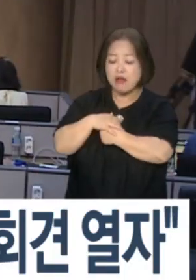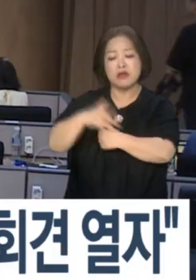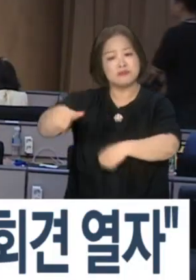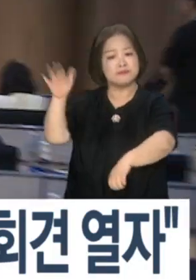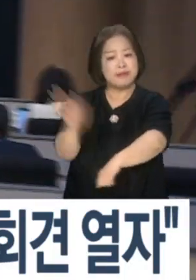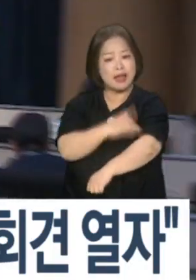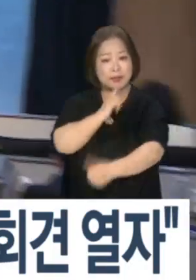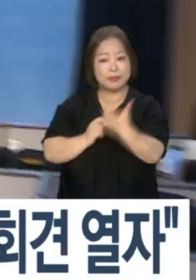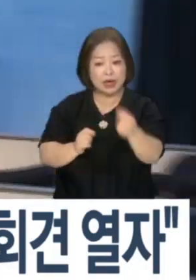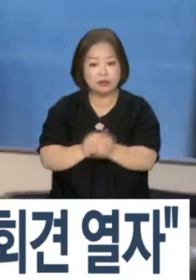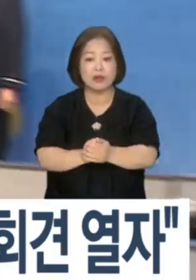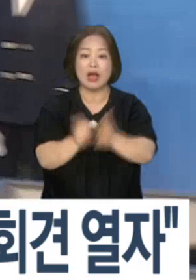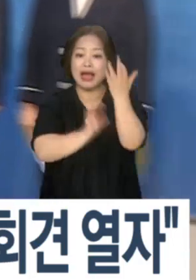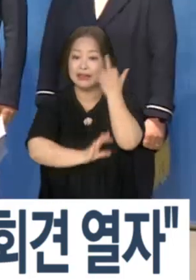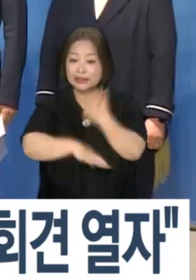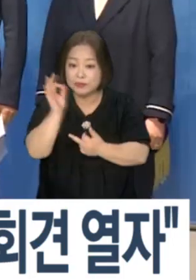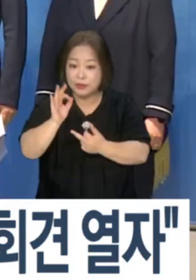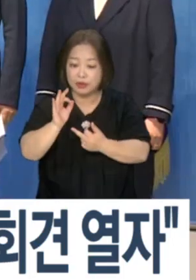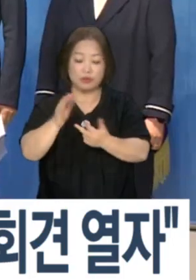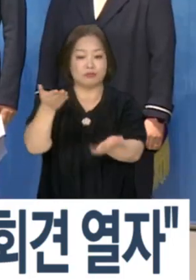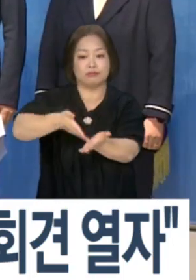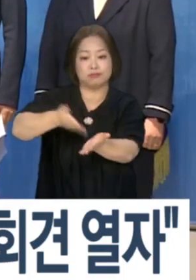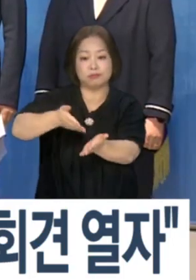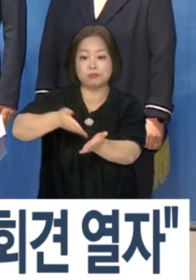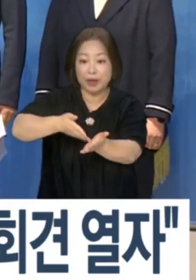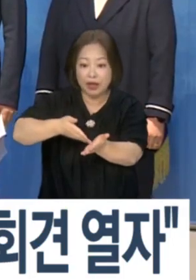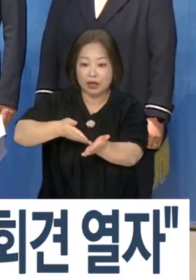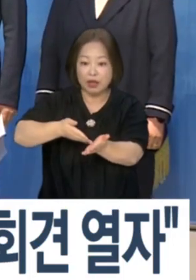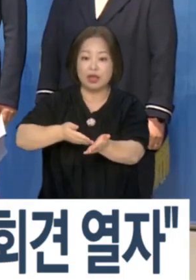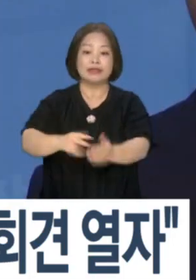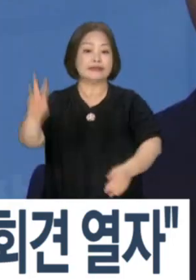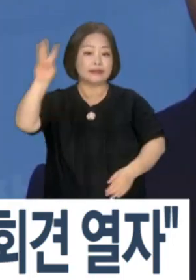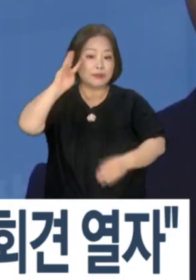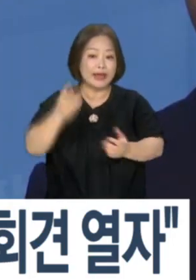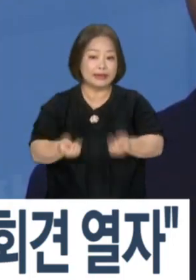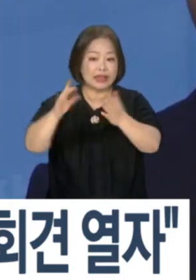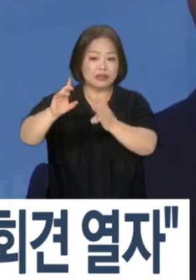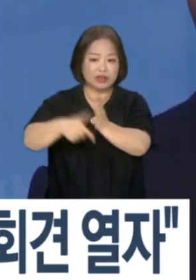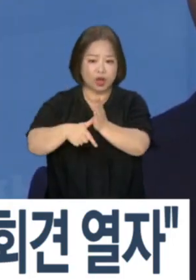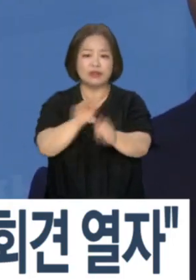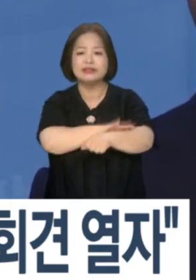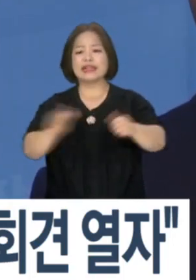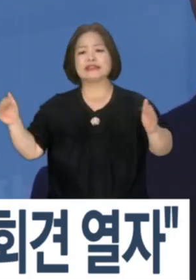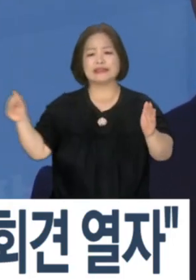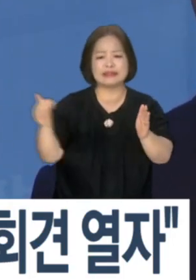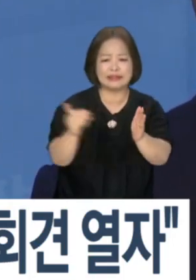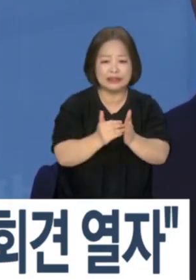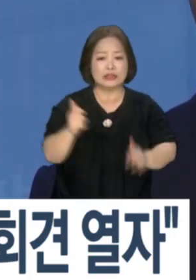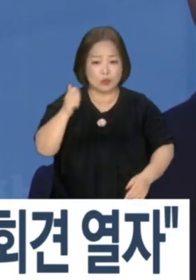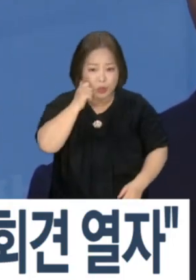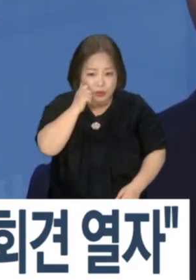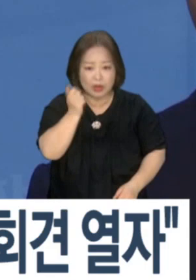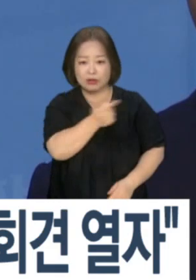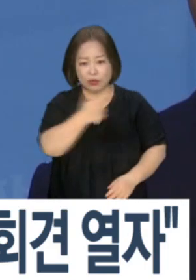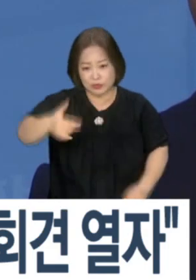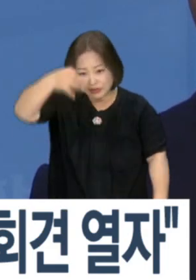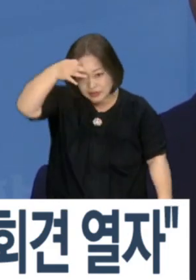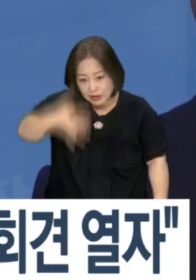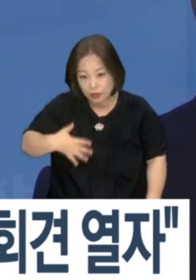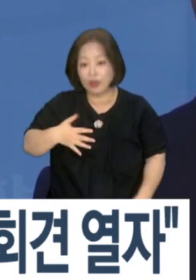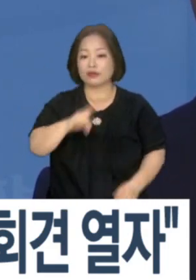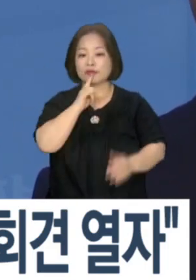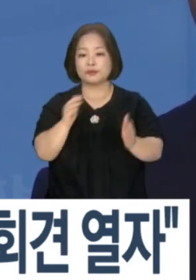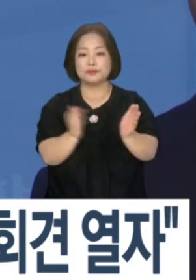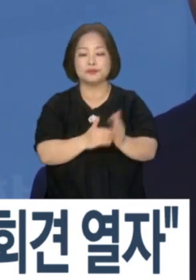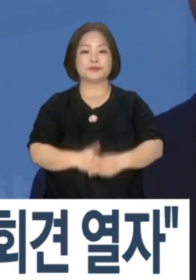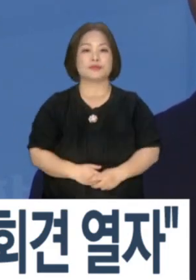지사는 오늘 오전 국회 소통관에서 기자회견을 열고 잼버리가 유종 혐의를 거두지 못해 죄송한 마음뿐이라고 재차